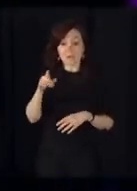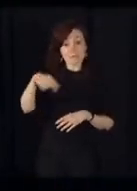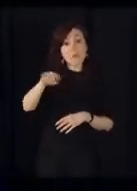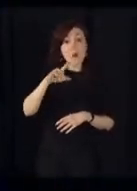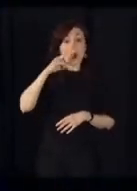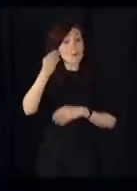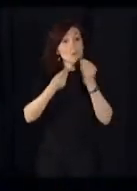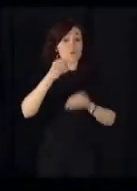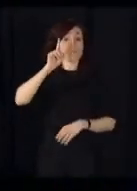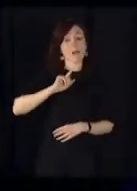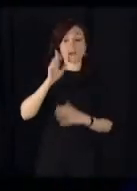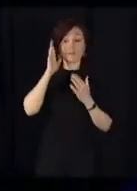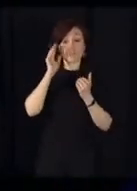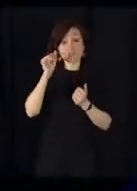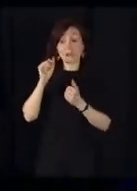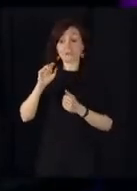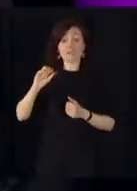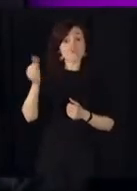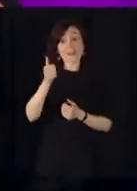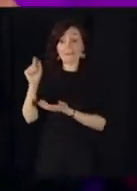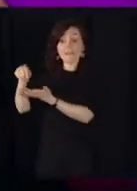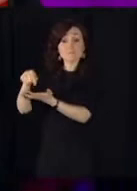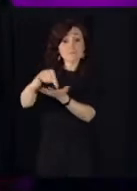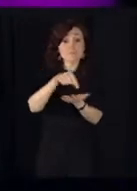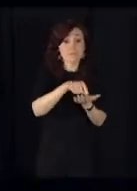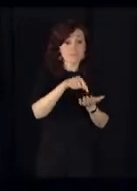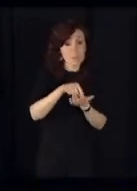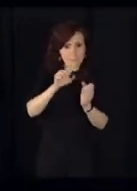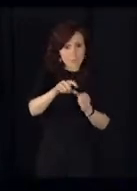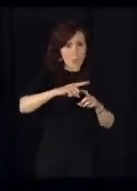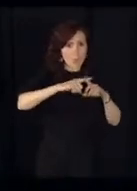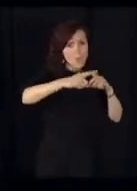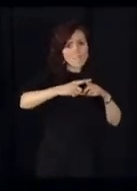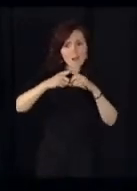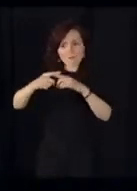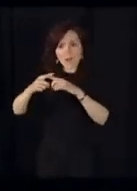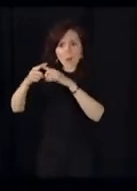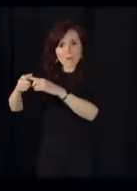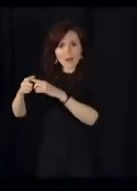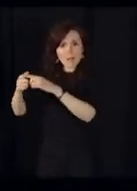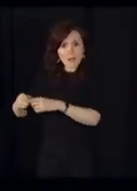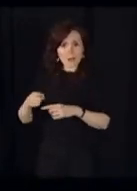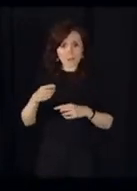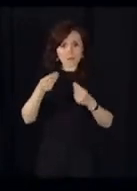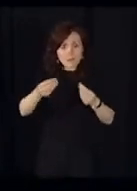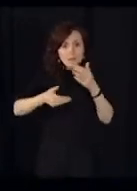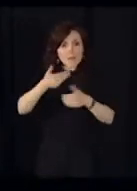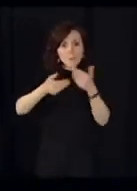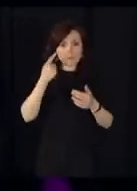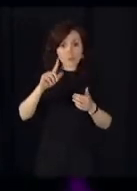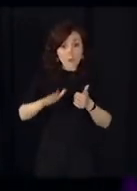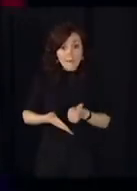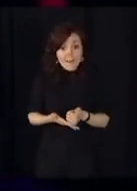que là où vous êtes, vous pourrez convaincre, vous pourrez faire avancer les choses pour aider les autres et